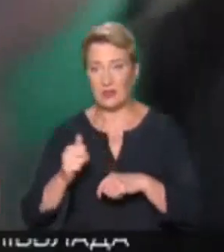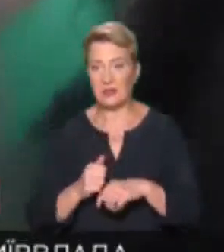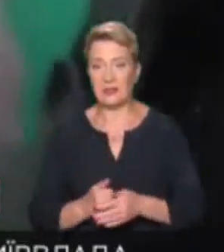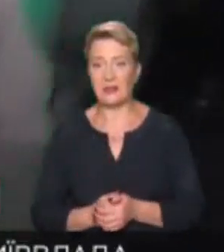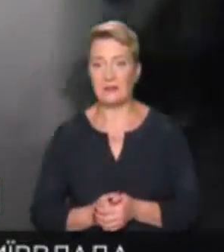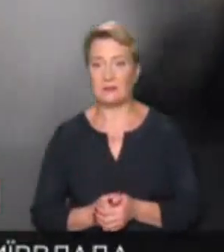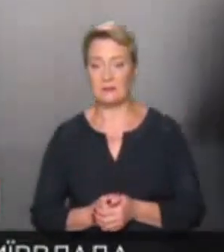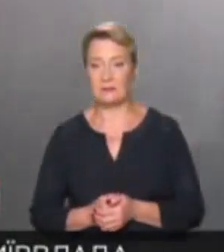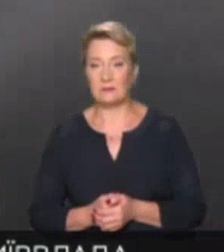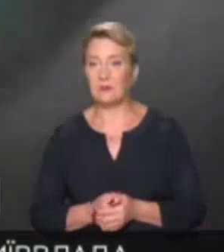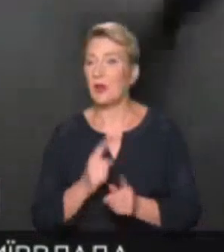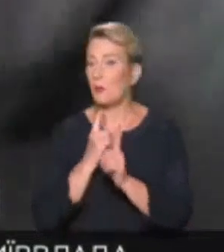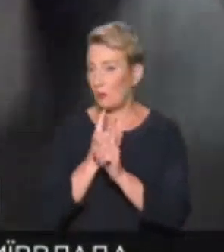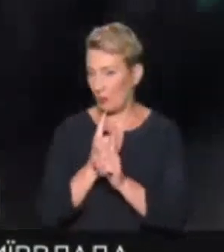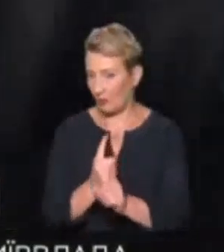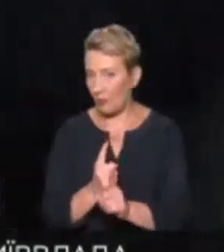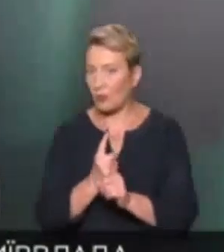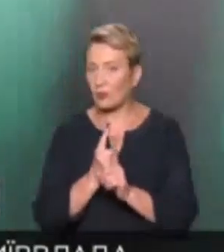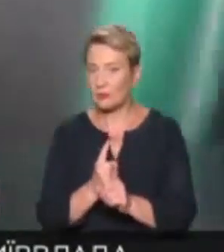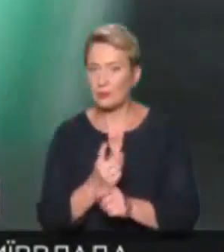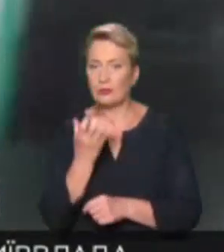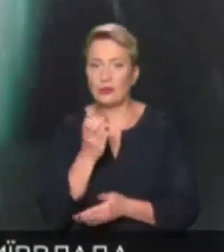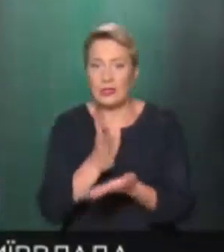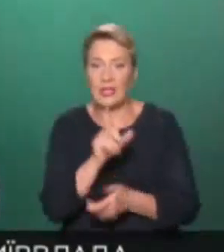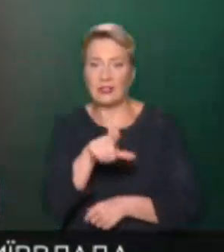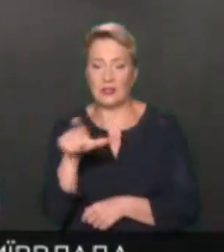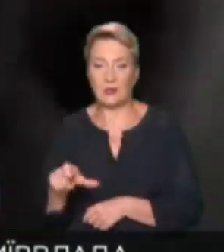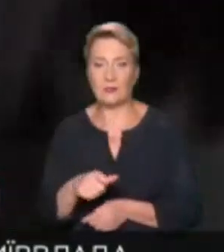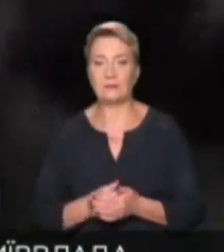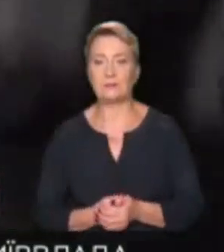Все, виводимо. Ще є. Пошли далі.